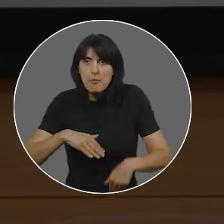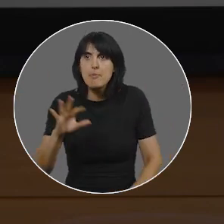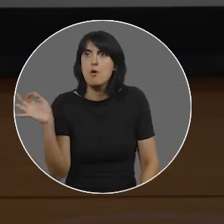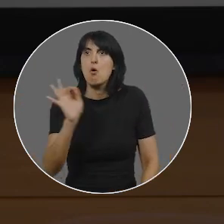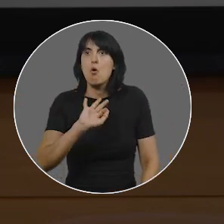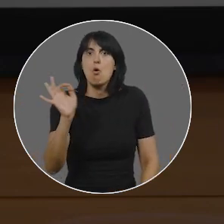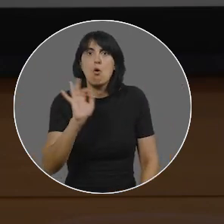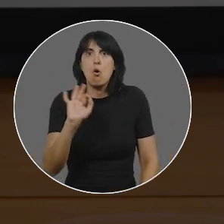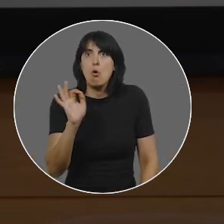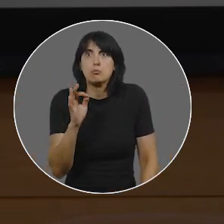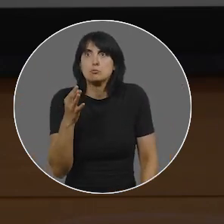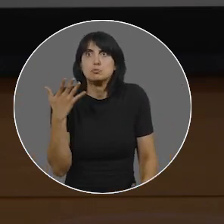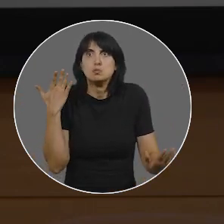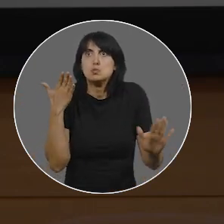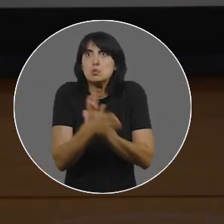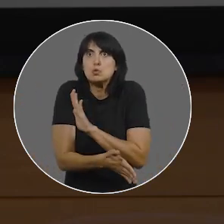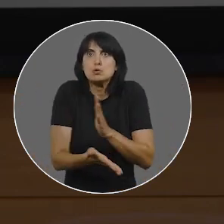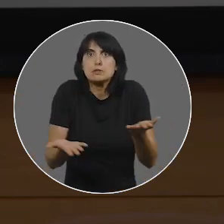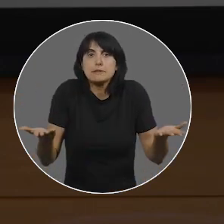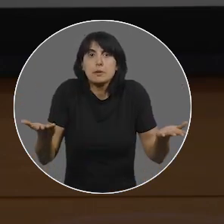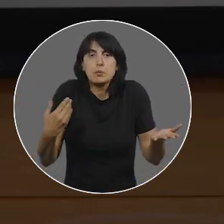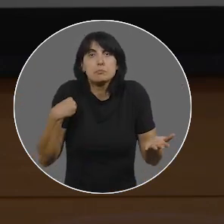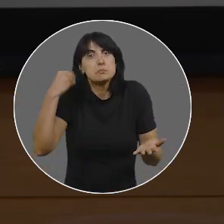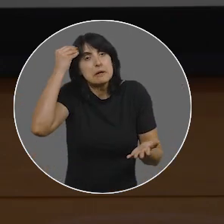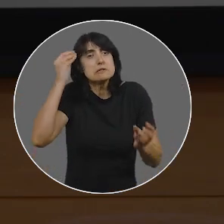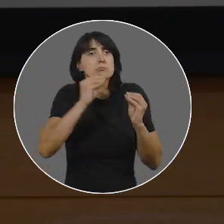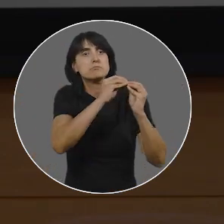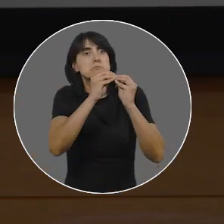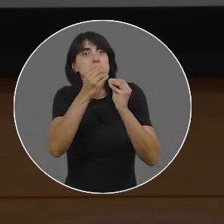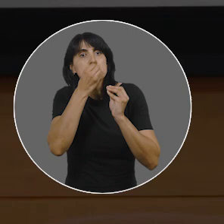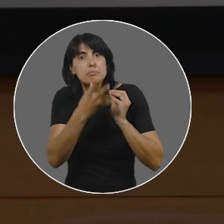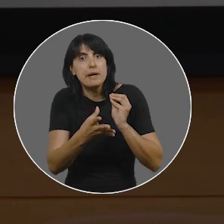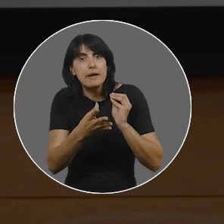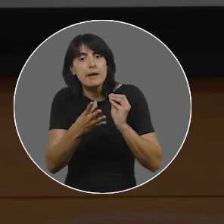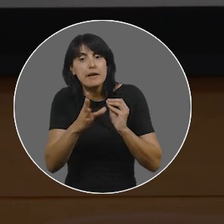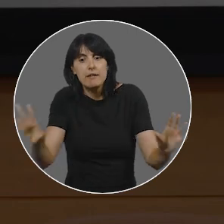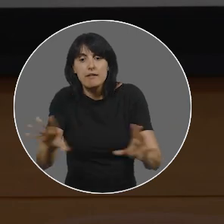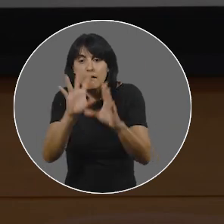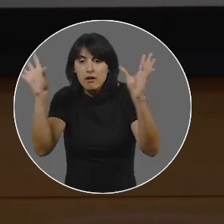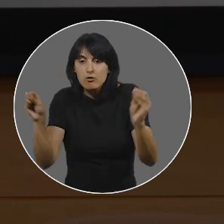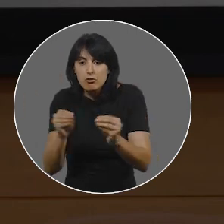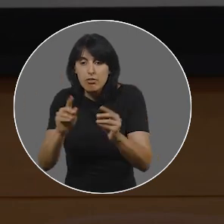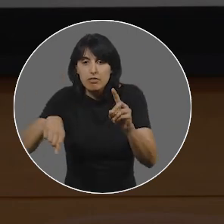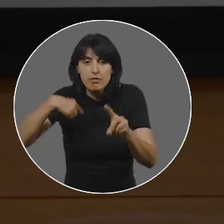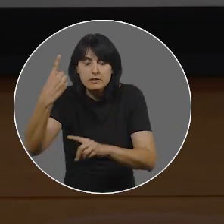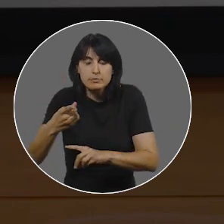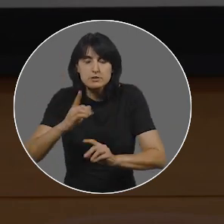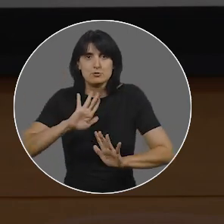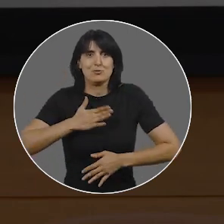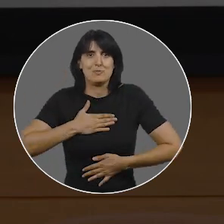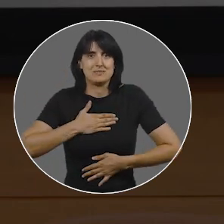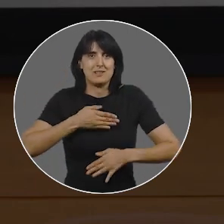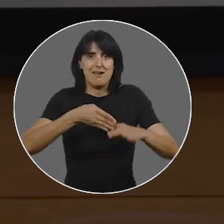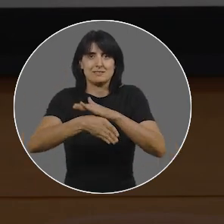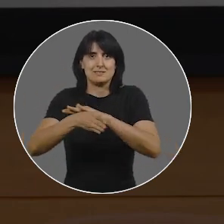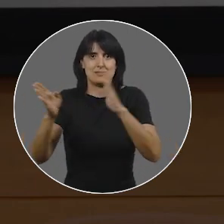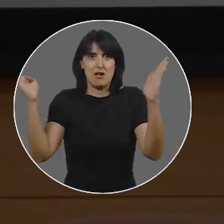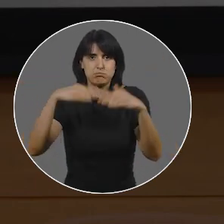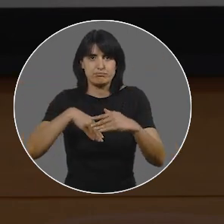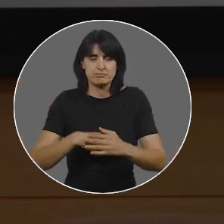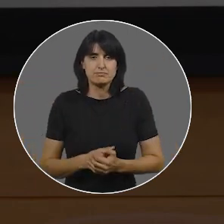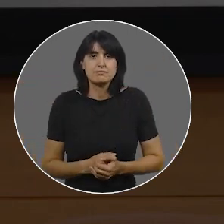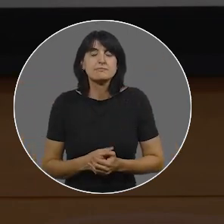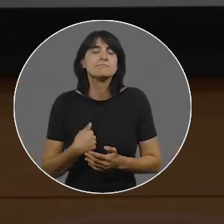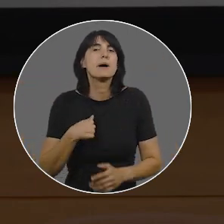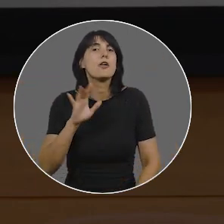formació, o ja sigui perquè, bueno, perquè pensem que estem fent bé les coses i resulta que després ens trobem en sorpreses.